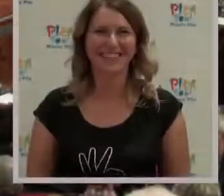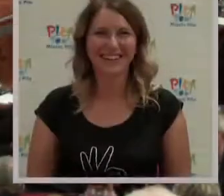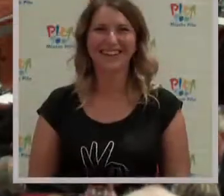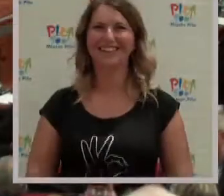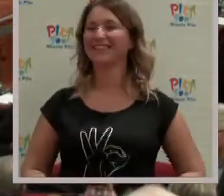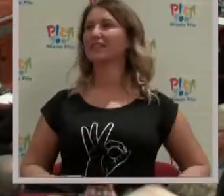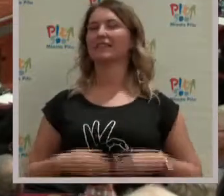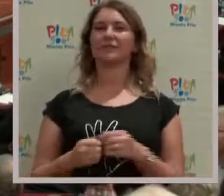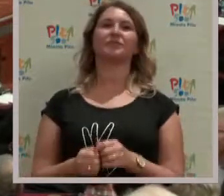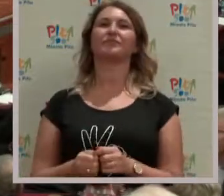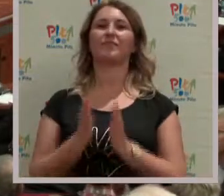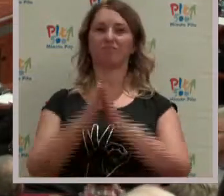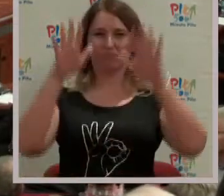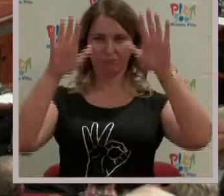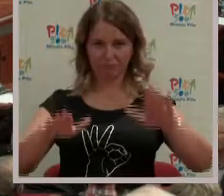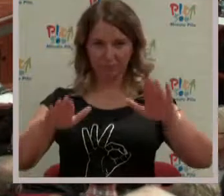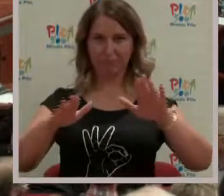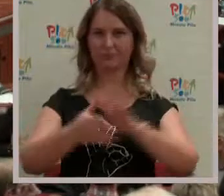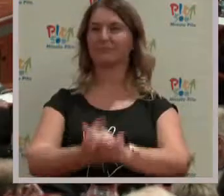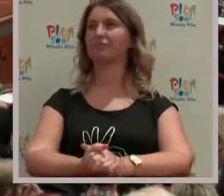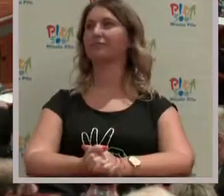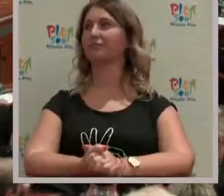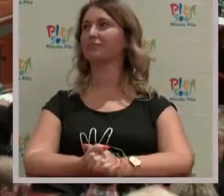Bardzo proszę panie i panów radnych o zajmowanie miejsc.